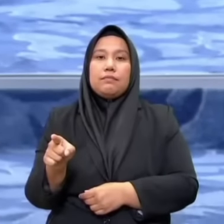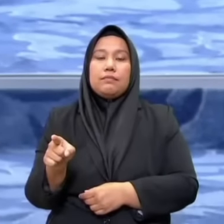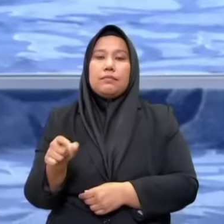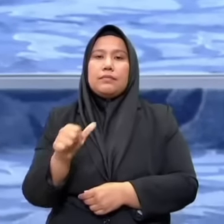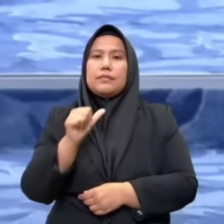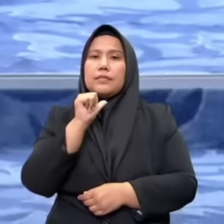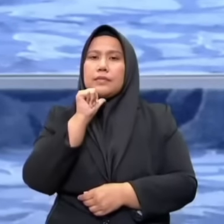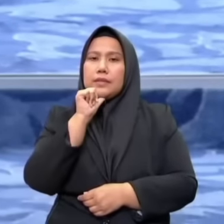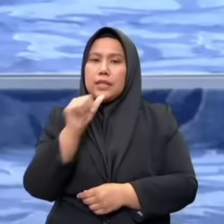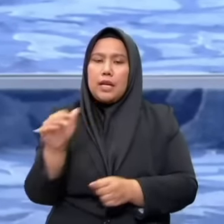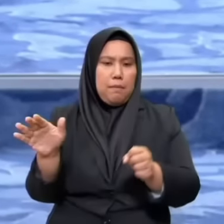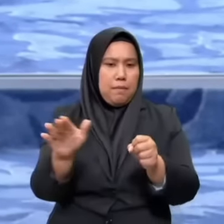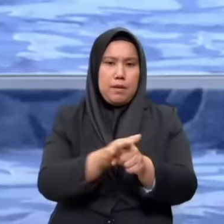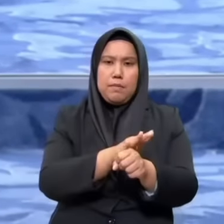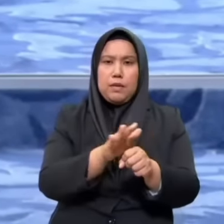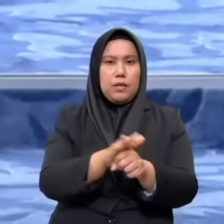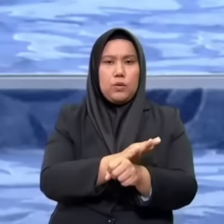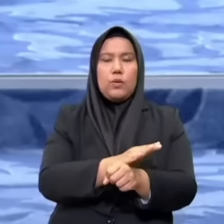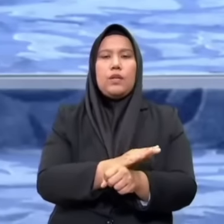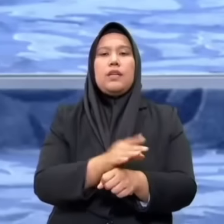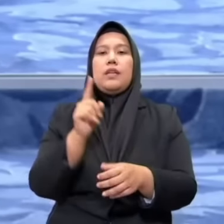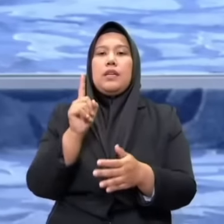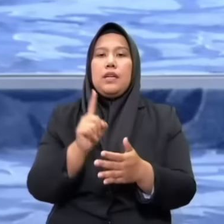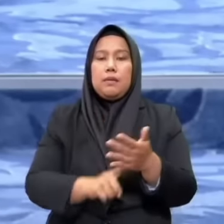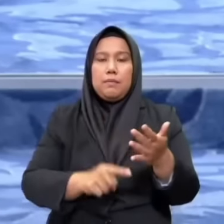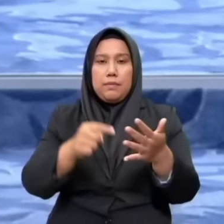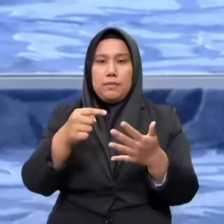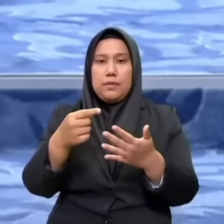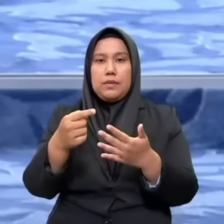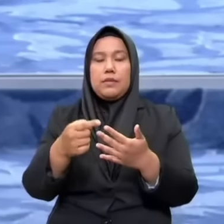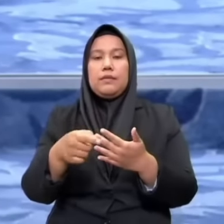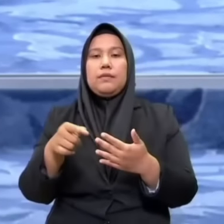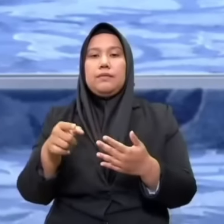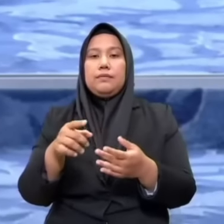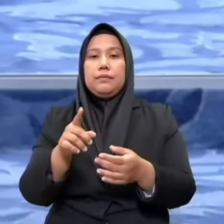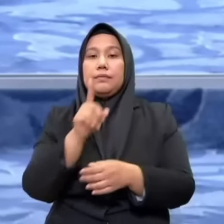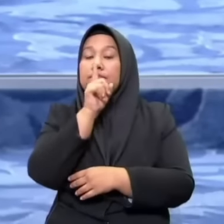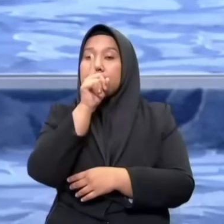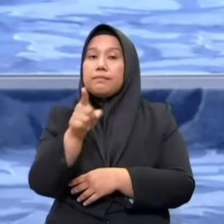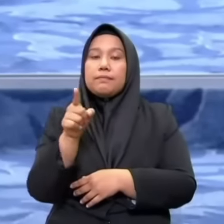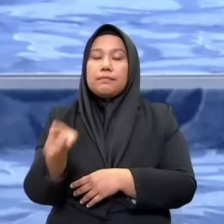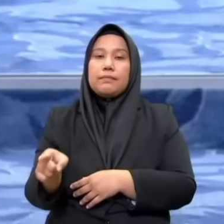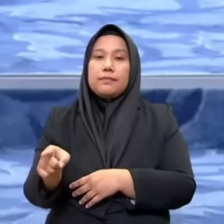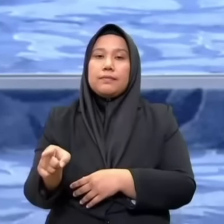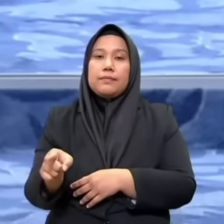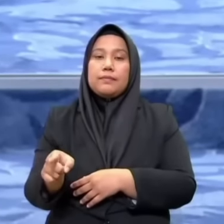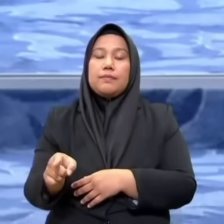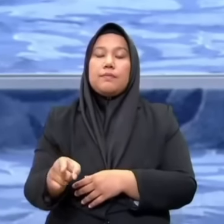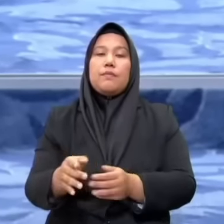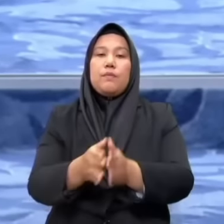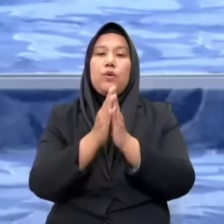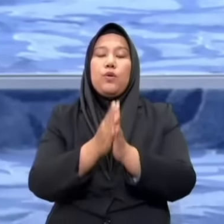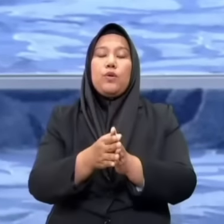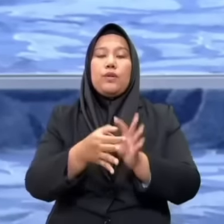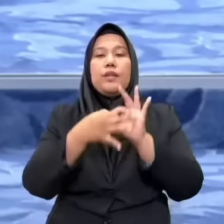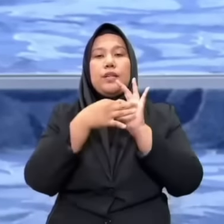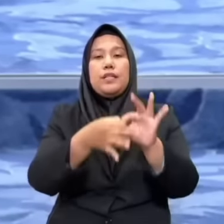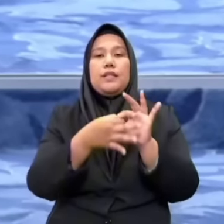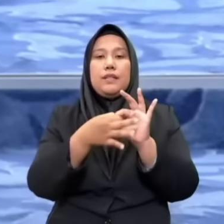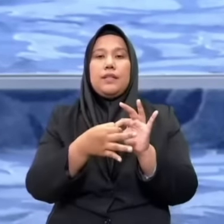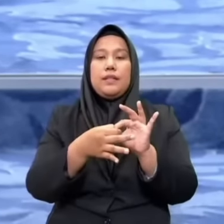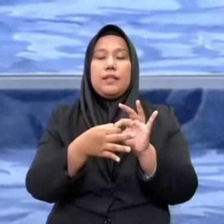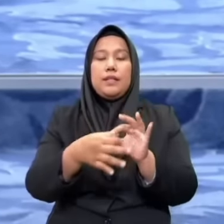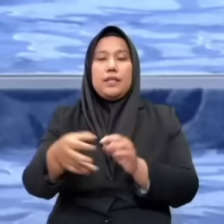kenyataan sebenarnya di bawah. Itu kita mohon kerjasama daripada jentera kerajaan persekutuan dan kerjasama kerajaan